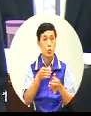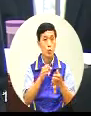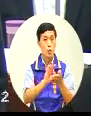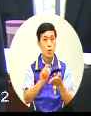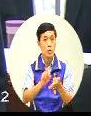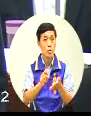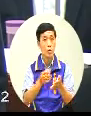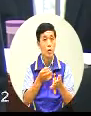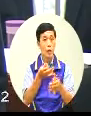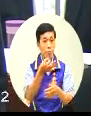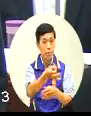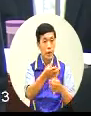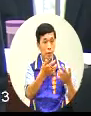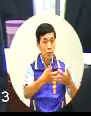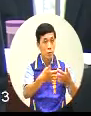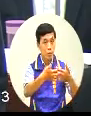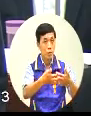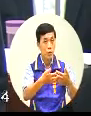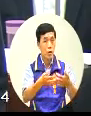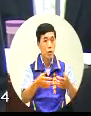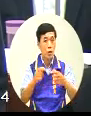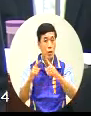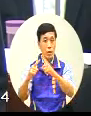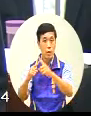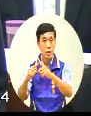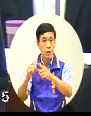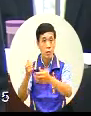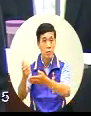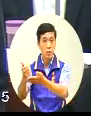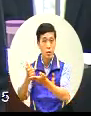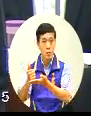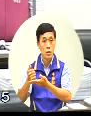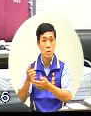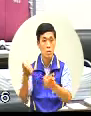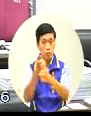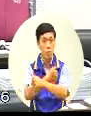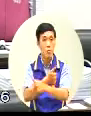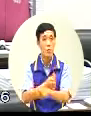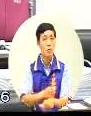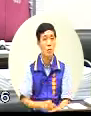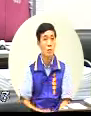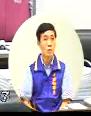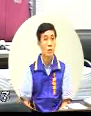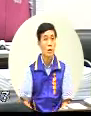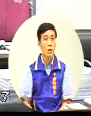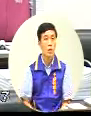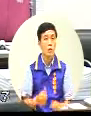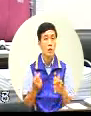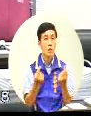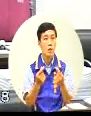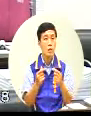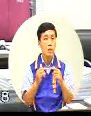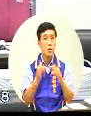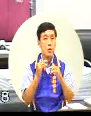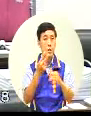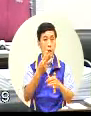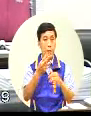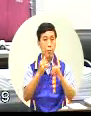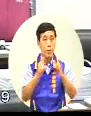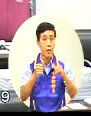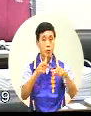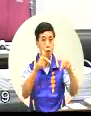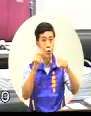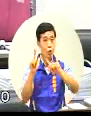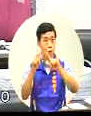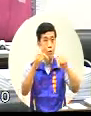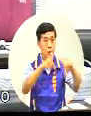机械的方式来取代人力的一个部分。 啊，其实哦， 你像阮三民东西区拢有来欢迎了